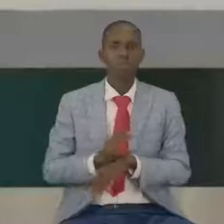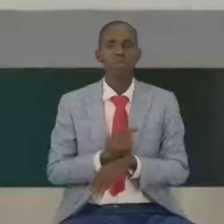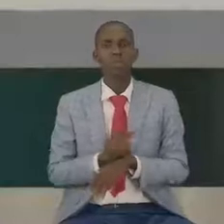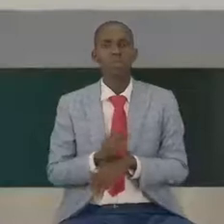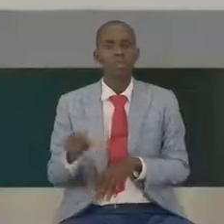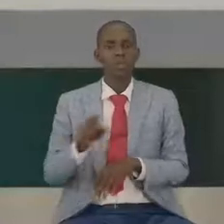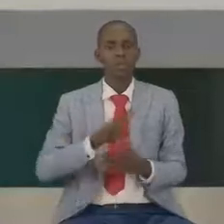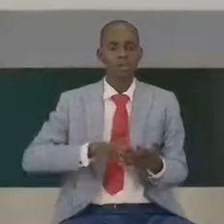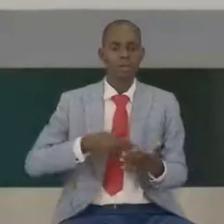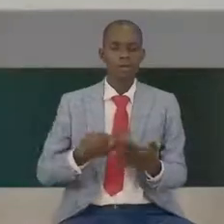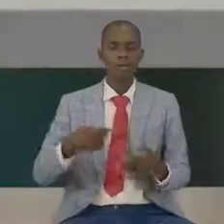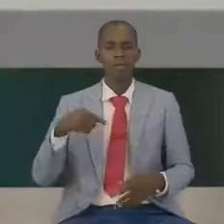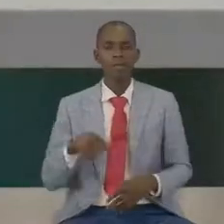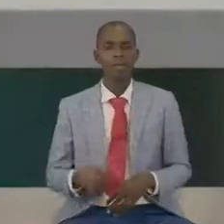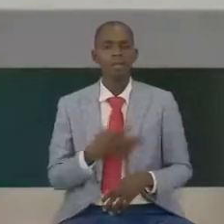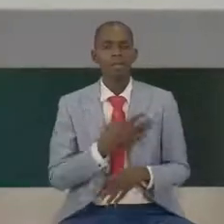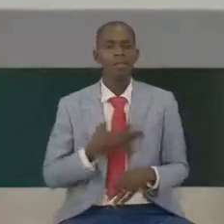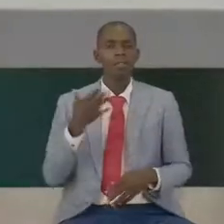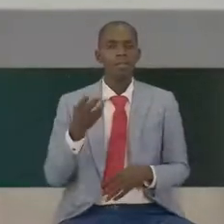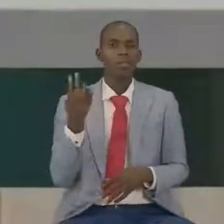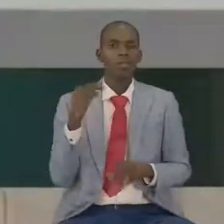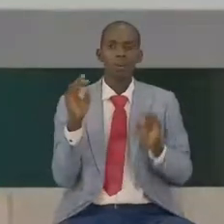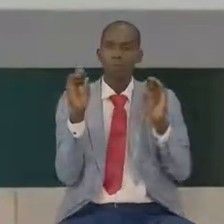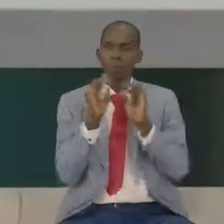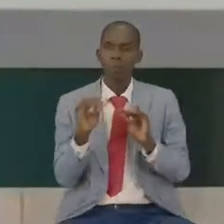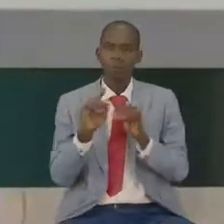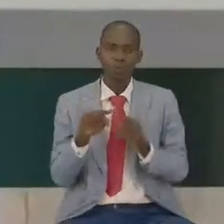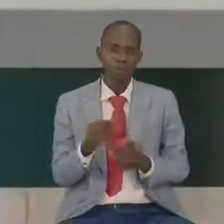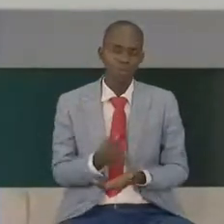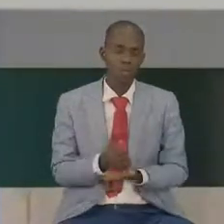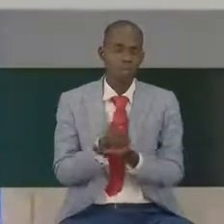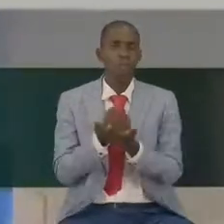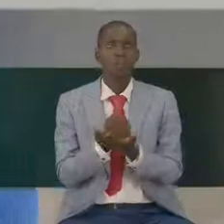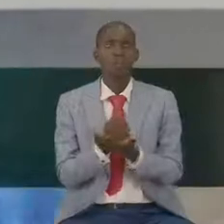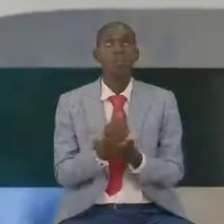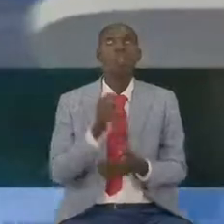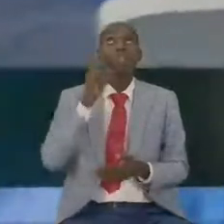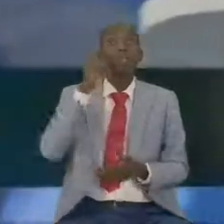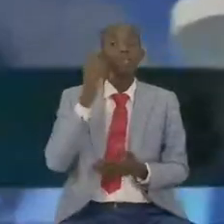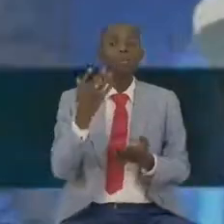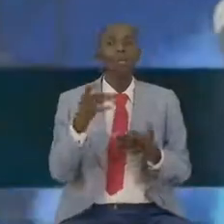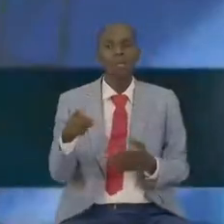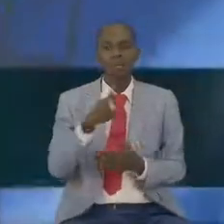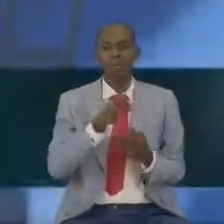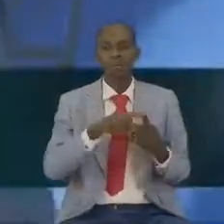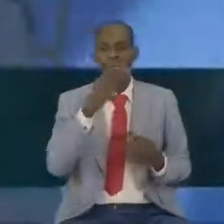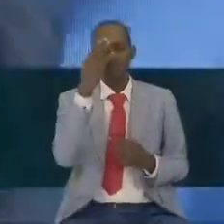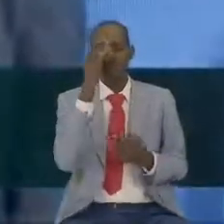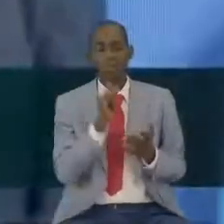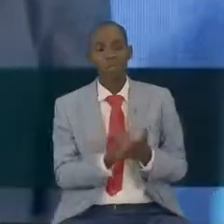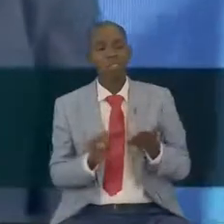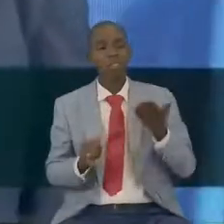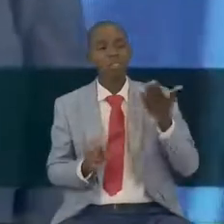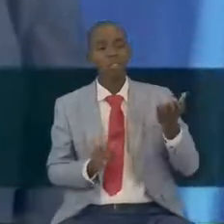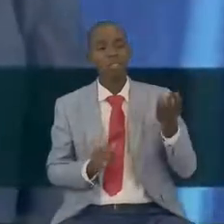Il humilia leur cœur par la souffrance, ils succombèrent et personne ne les secourut. Ils voulaient qu'ils sachent qu'il n'y a personne